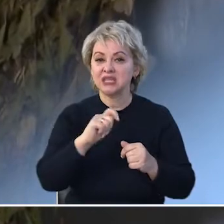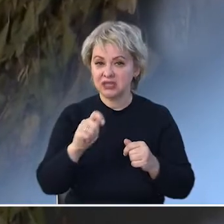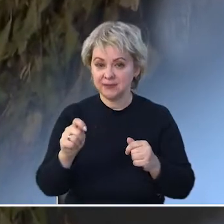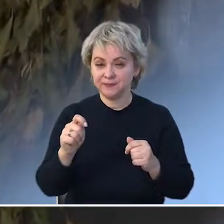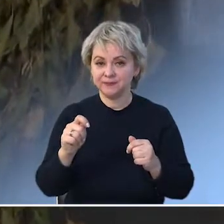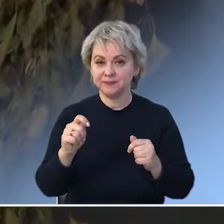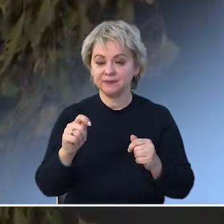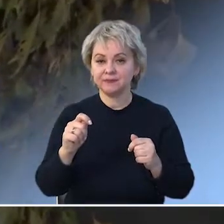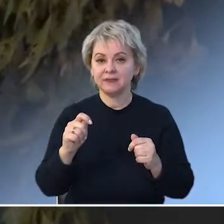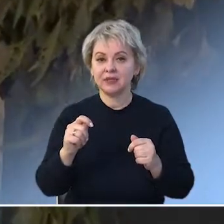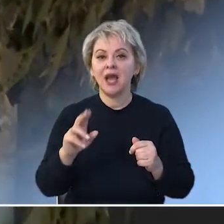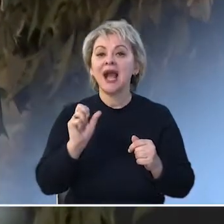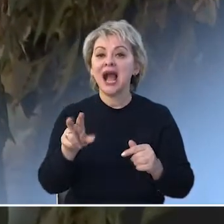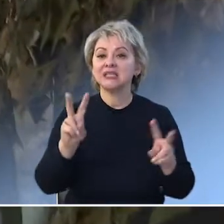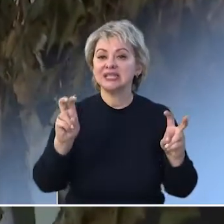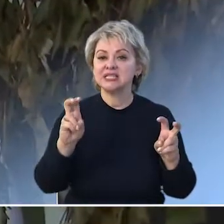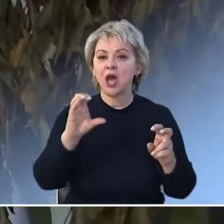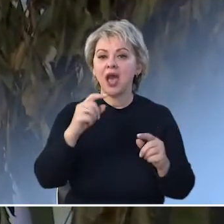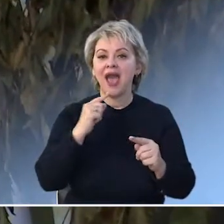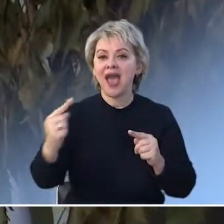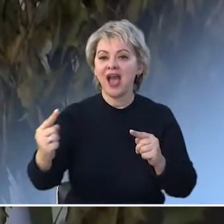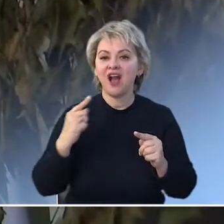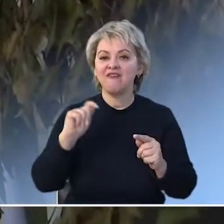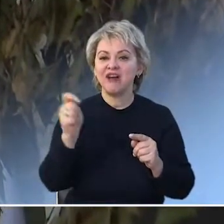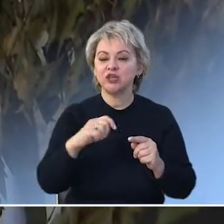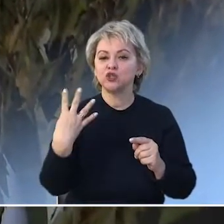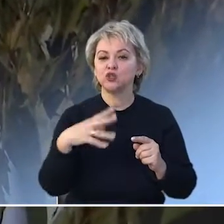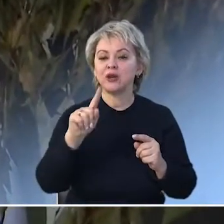Отечественной войны. Так и называется «Эхо войны»